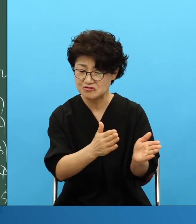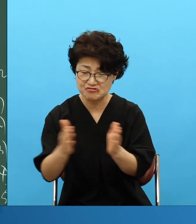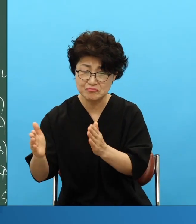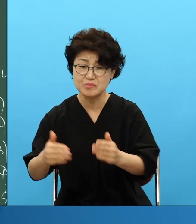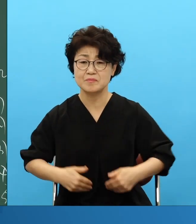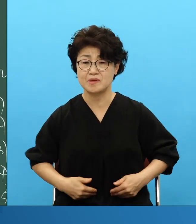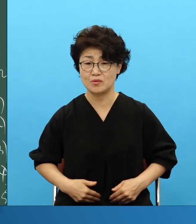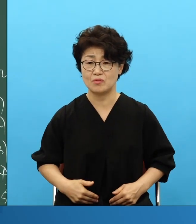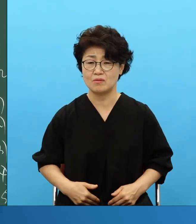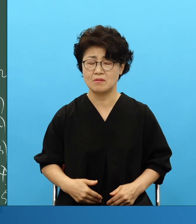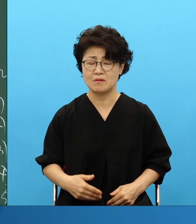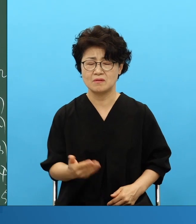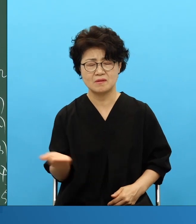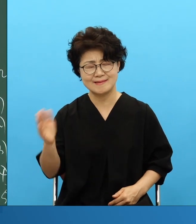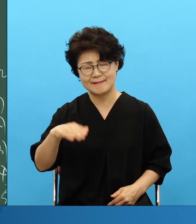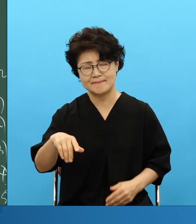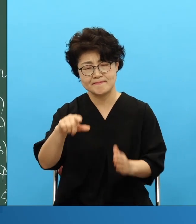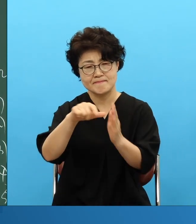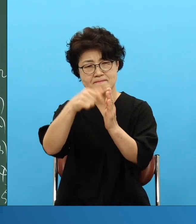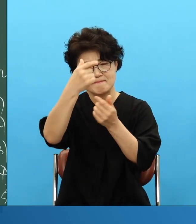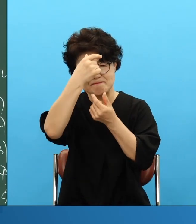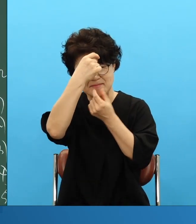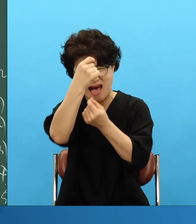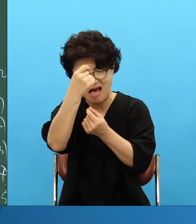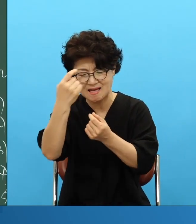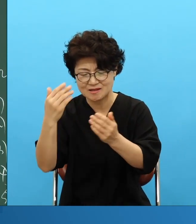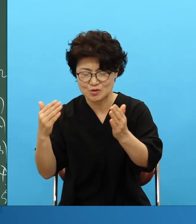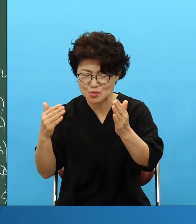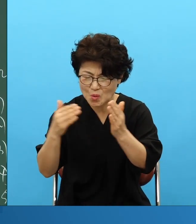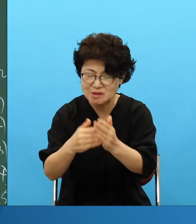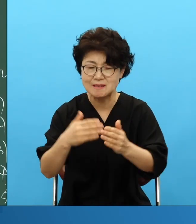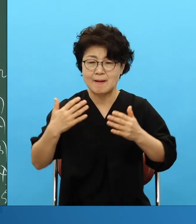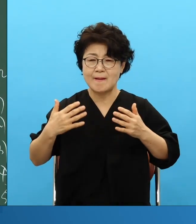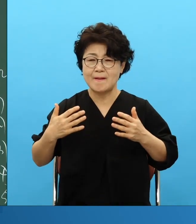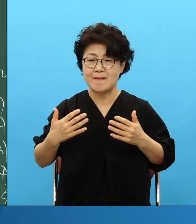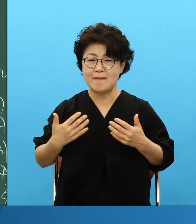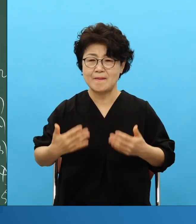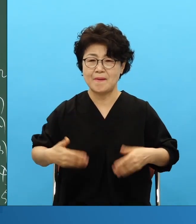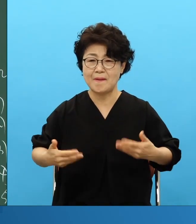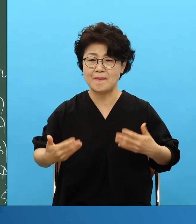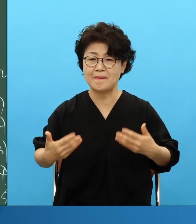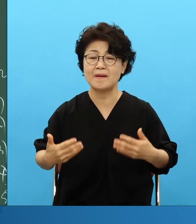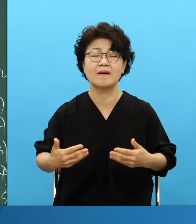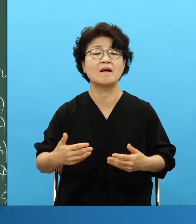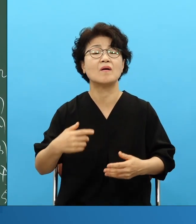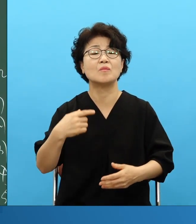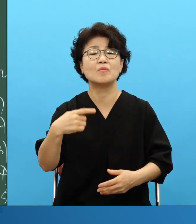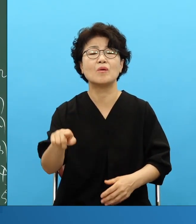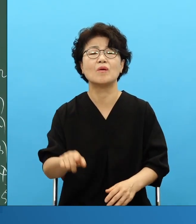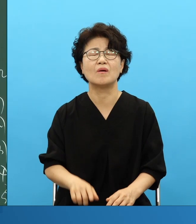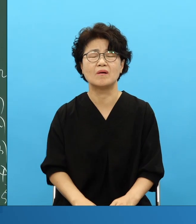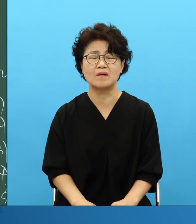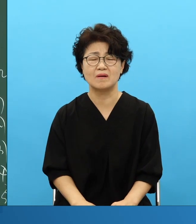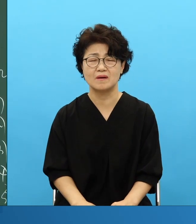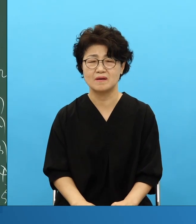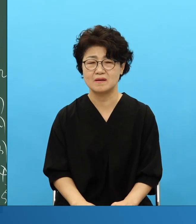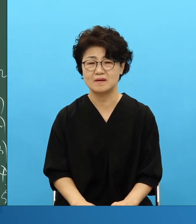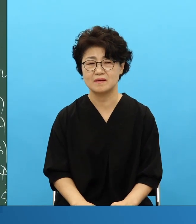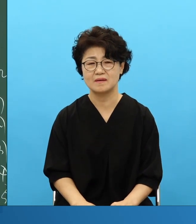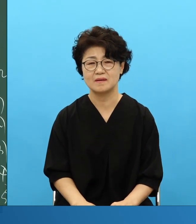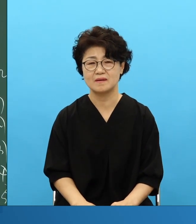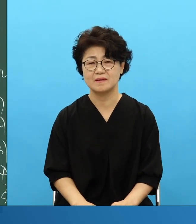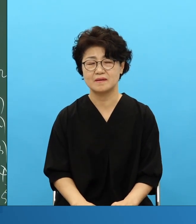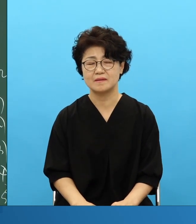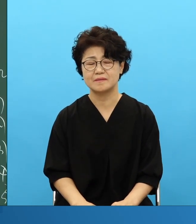맞춰가지고. And come early on Sunday and see how the teachers are doing. You can't just come on time, on that time.